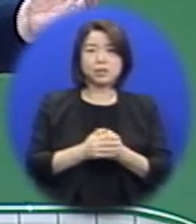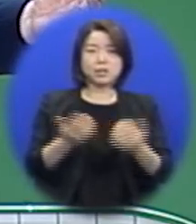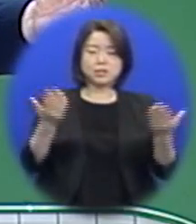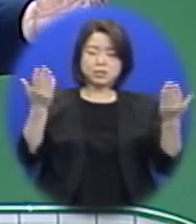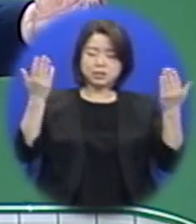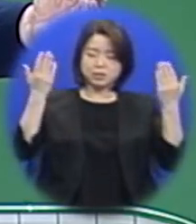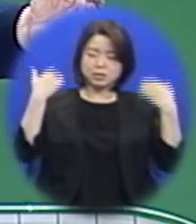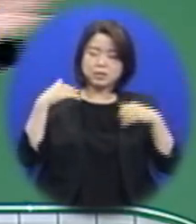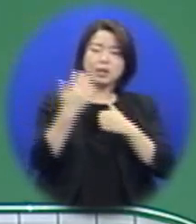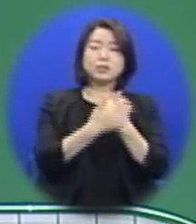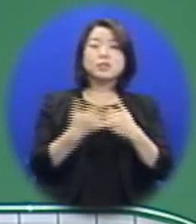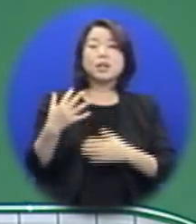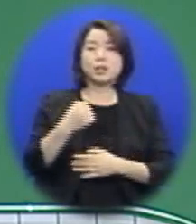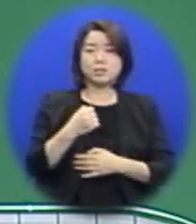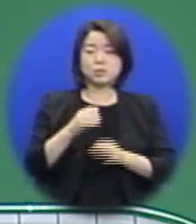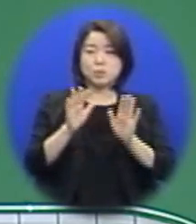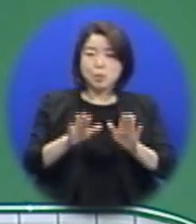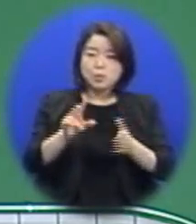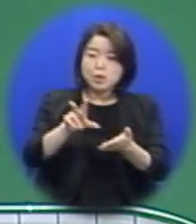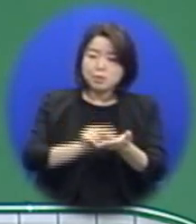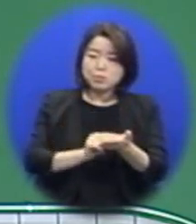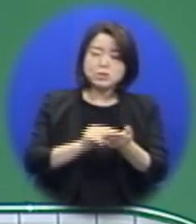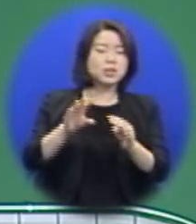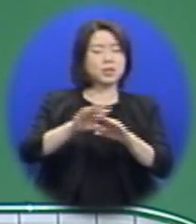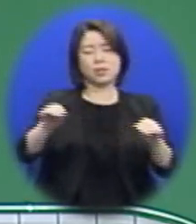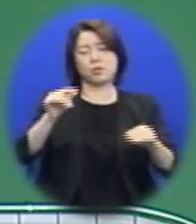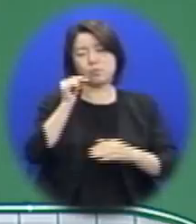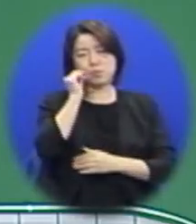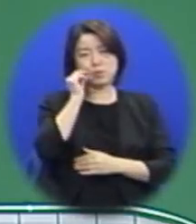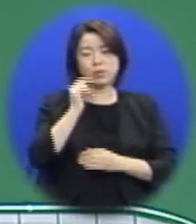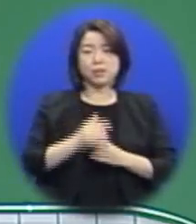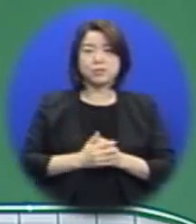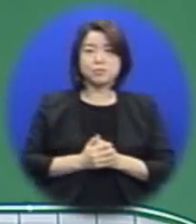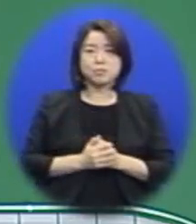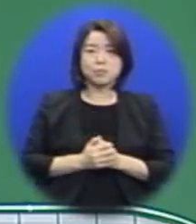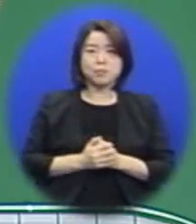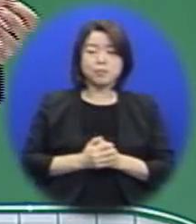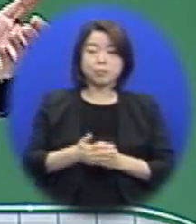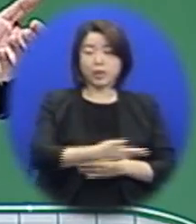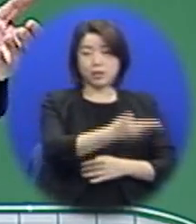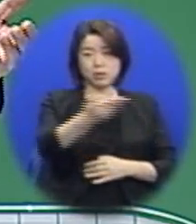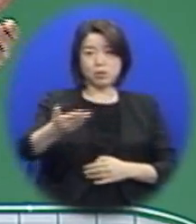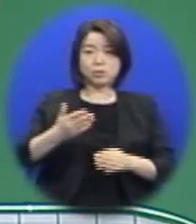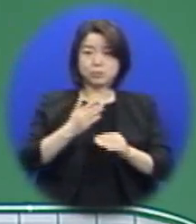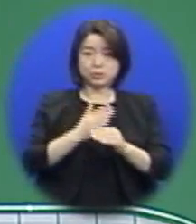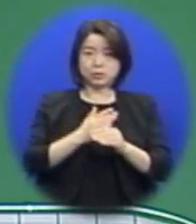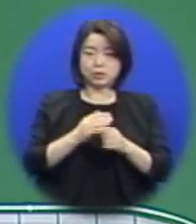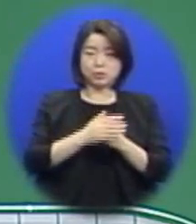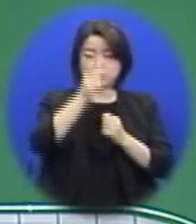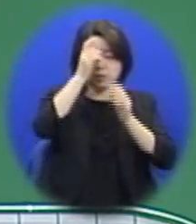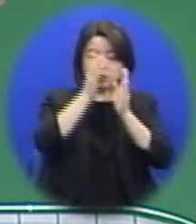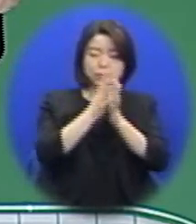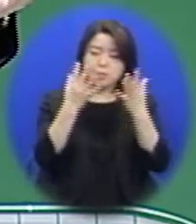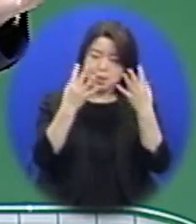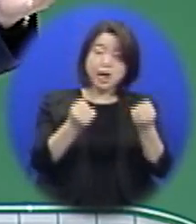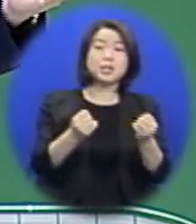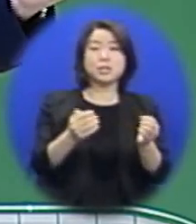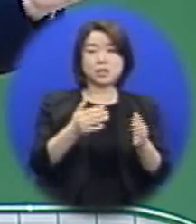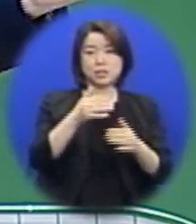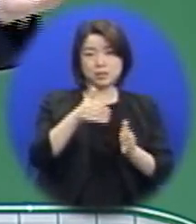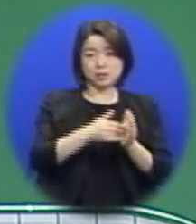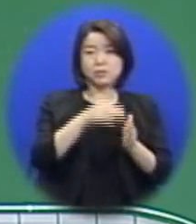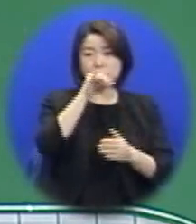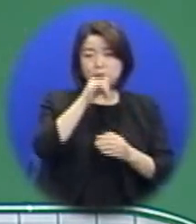지난날에 받은 은혜 가지고 오늘의 문제를 해결 못합니다. 여러분 중에도 기도 많이 했고